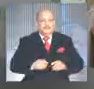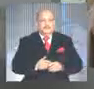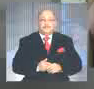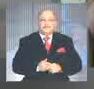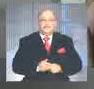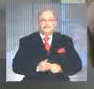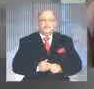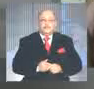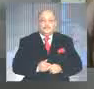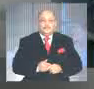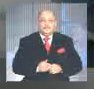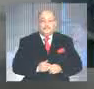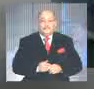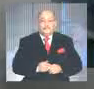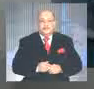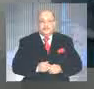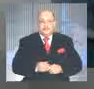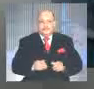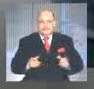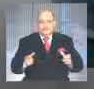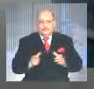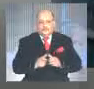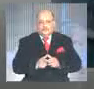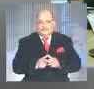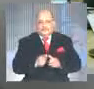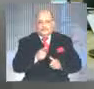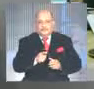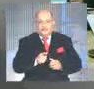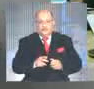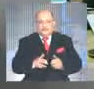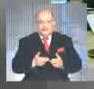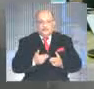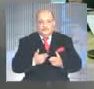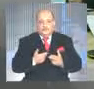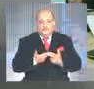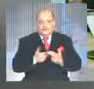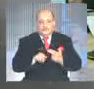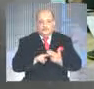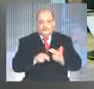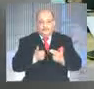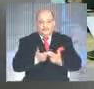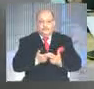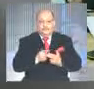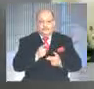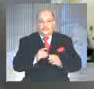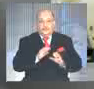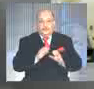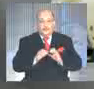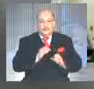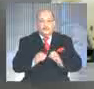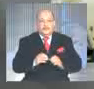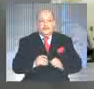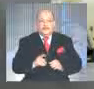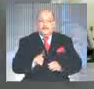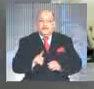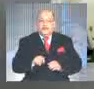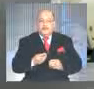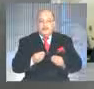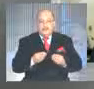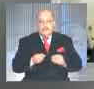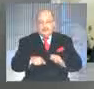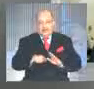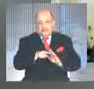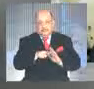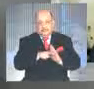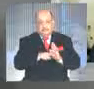بتاع البيوماس هذه ازمه ينتظر الكثيرون انفراجها مع مشروع قانون ينتظر المصادقه عليه حول تحرير